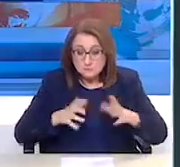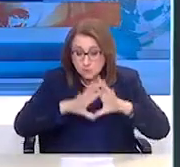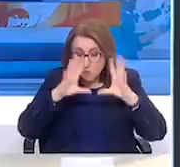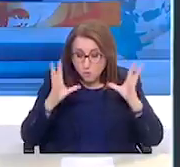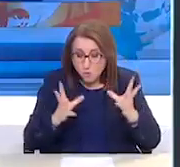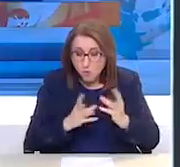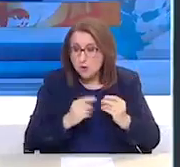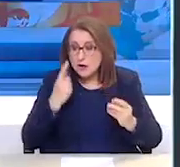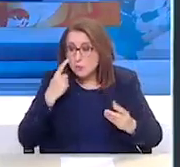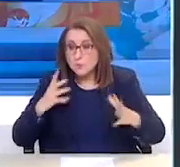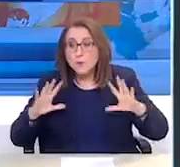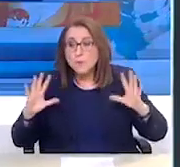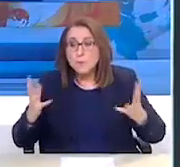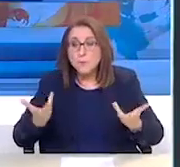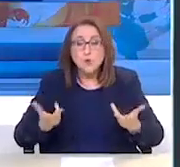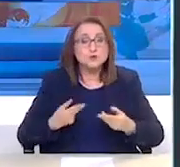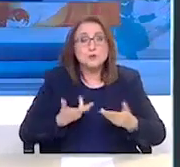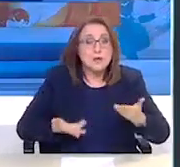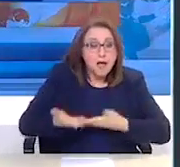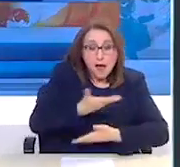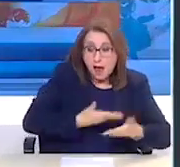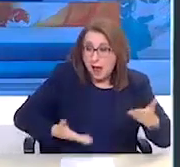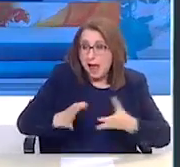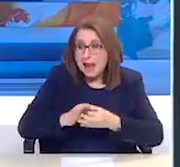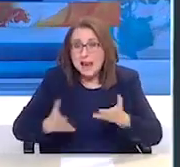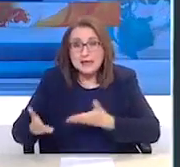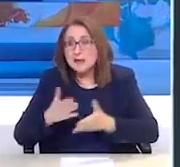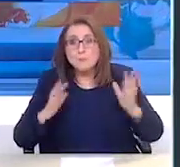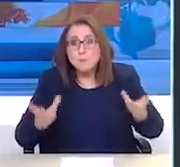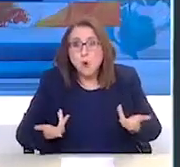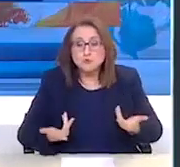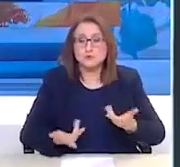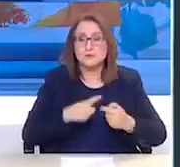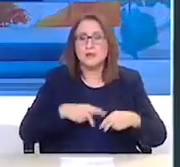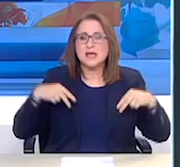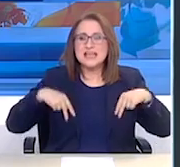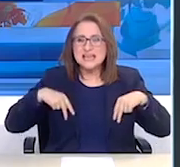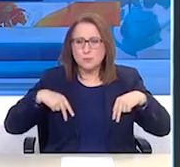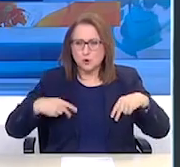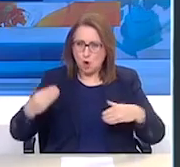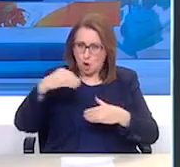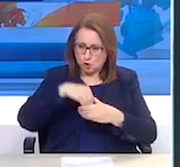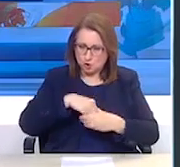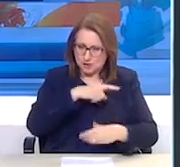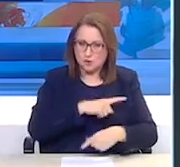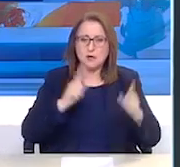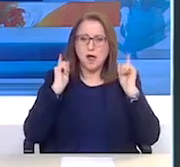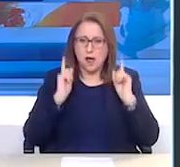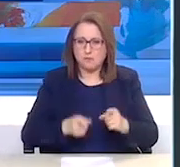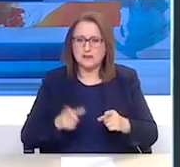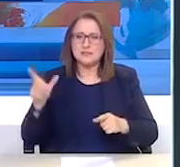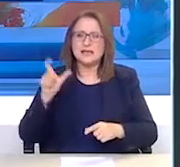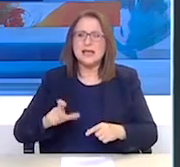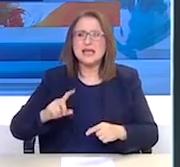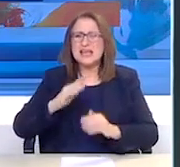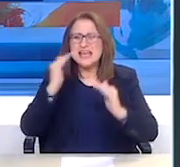δράσεων αλληλεγγύης απέναντι στην πανδημία, δημιουργήθηκαν από το Υπουργείο Εσωτερικών με πρωτοβουλία του Υπουργού Τάκη Θεοδωρικάκου και το συντονισμό του Υφυπουργού